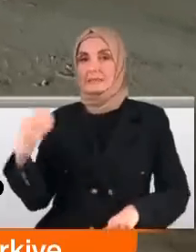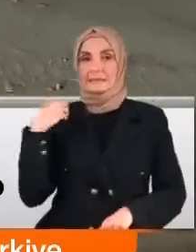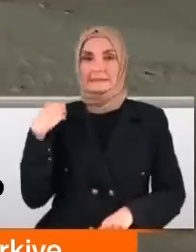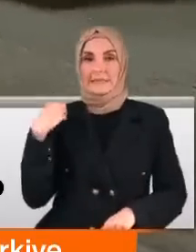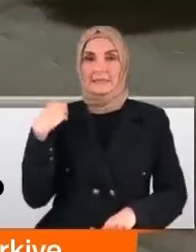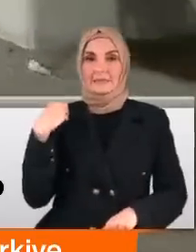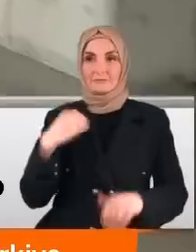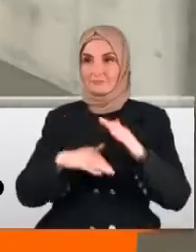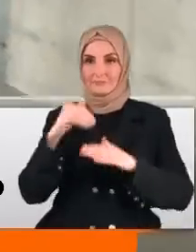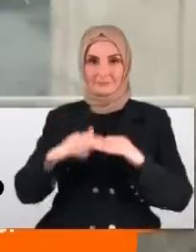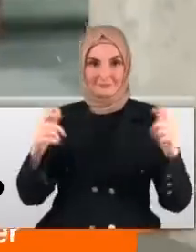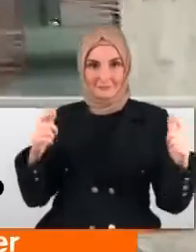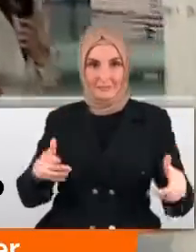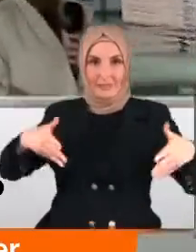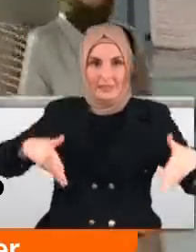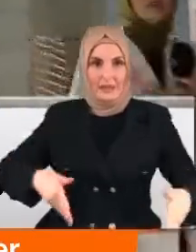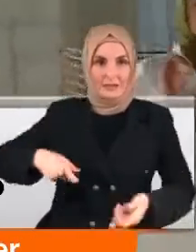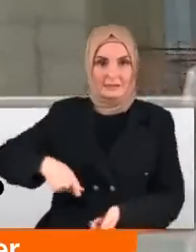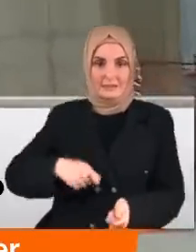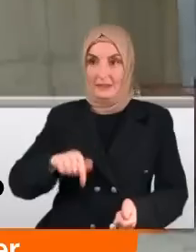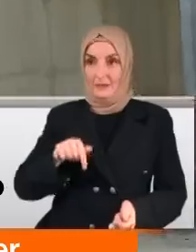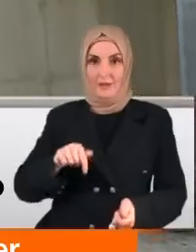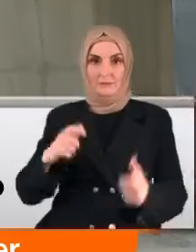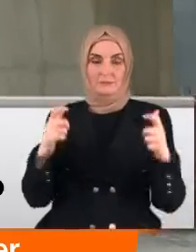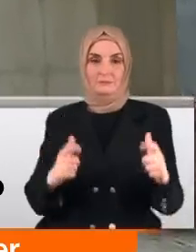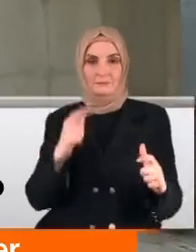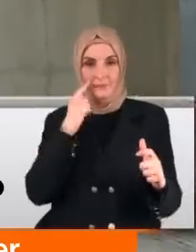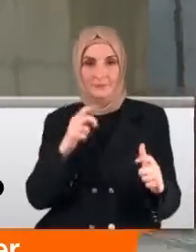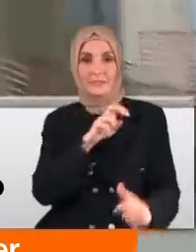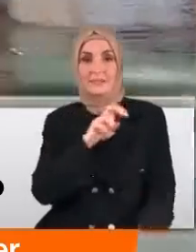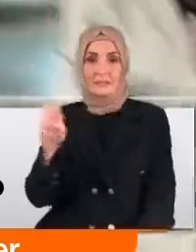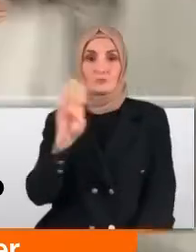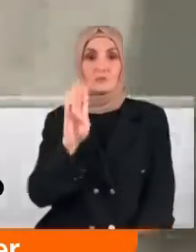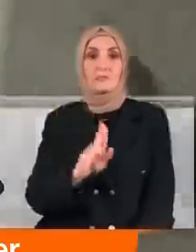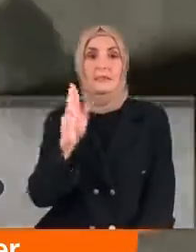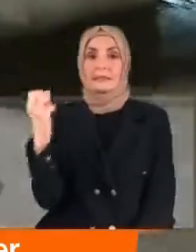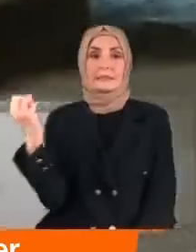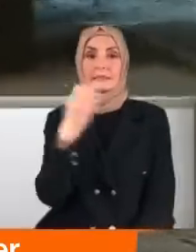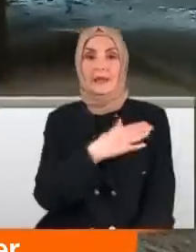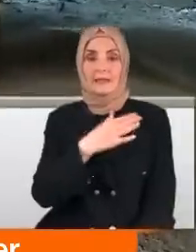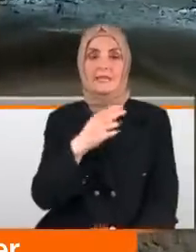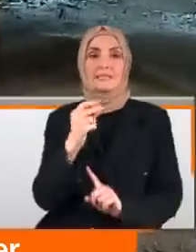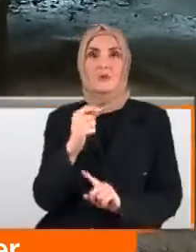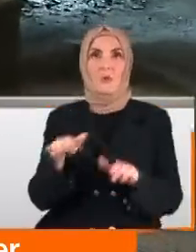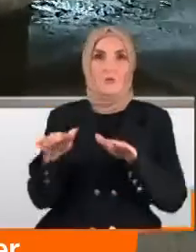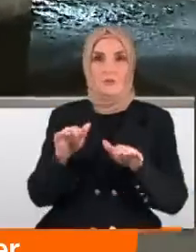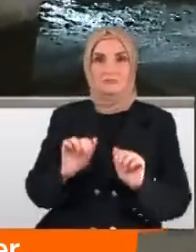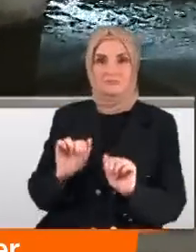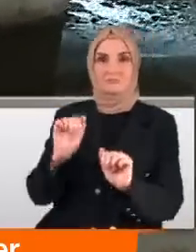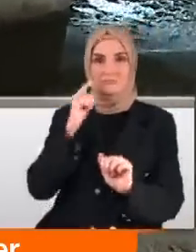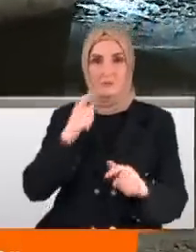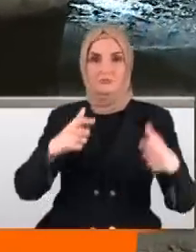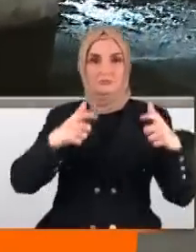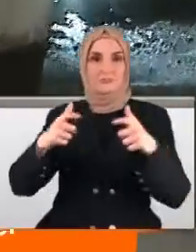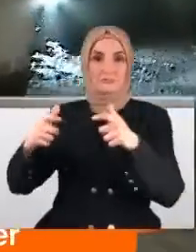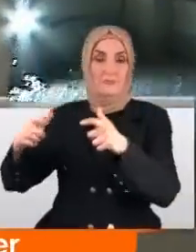anda temelindeyiz ve temelde tam 847 izolatör kullanıldı ve bu izolatörlerle birlikte olası bir